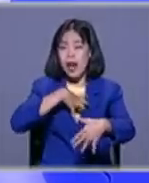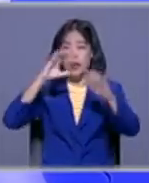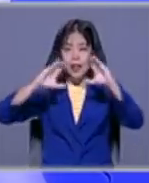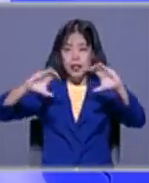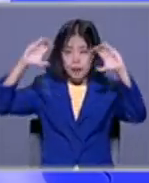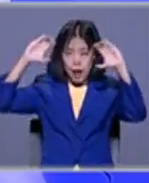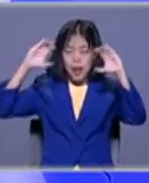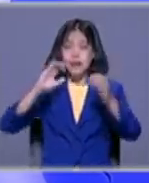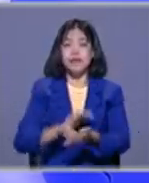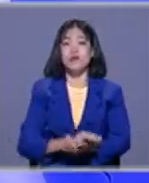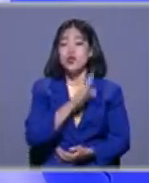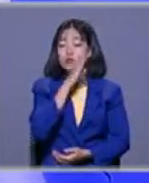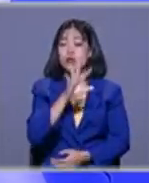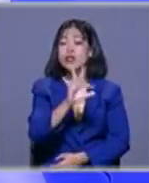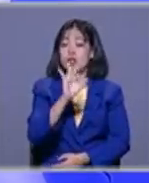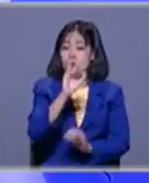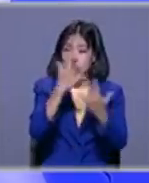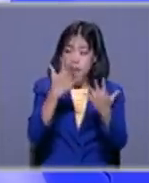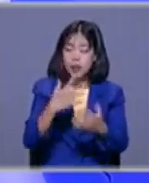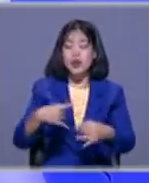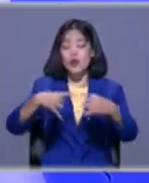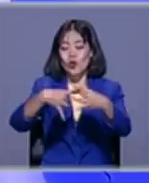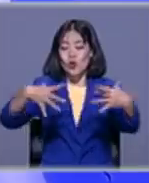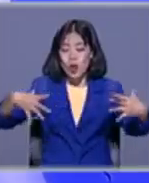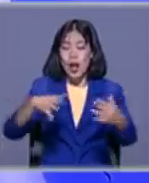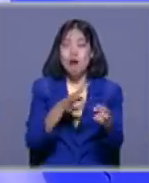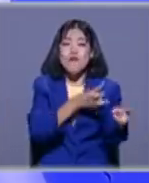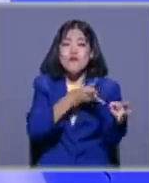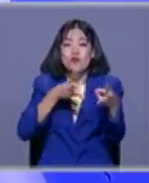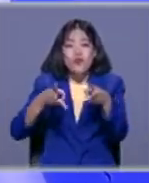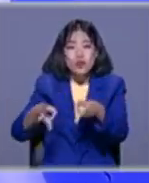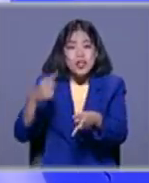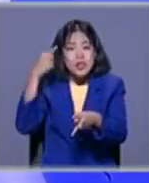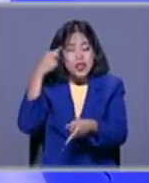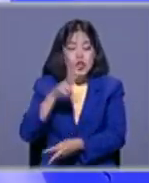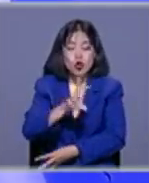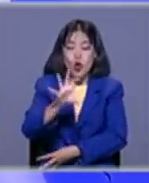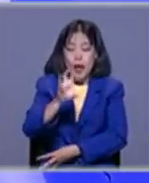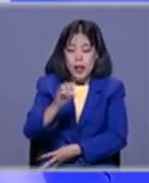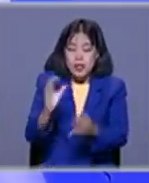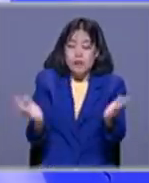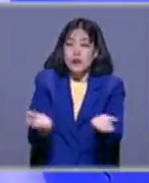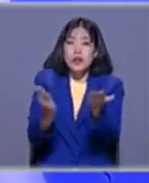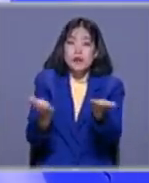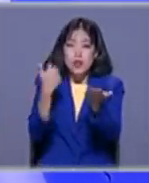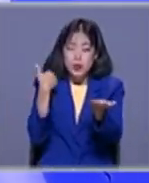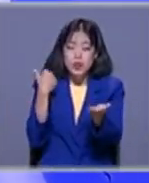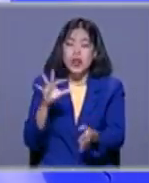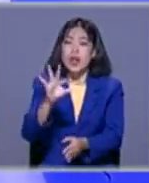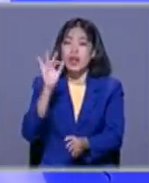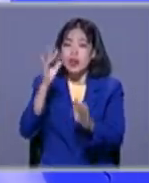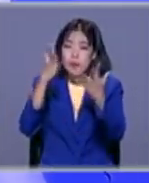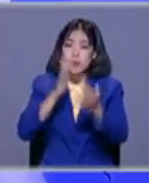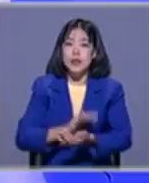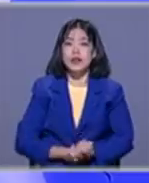ที่ประชาชนเลือกไม่เลือกนั้นเส้นทางคุณไปเป็นฝ่ายค้านอย่ามาใช้วิธีให้250สว.ไปหนุนพรรคซึ่งประชาชนไม่เลือกพรรคซึ่งประ